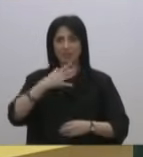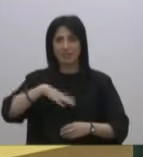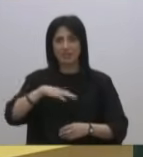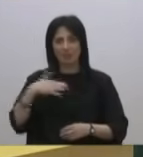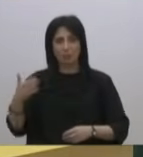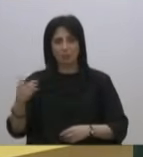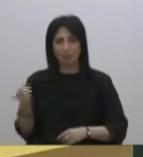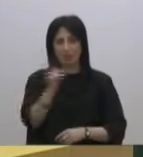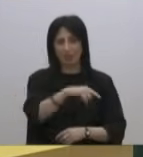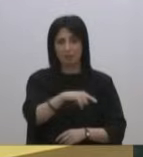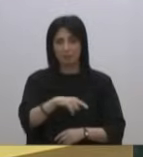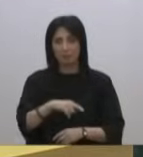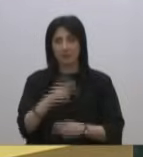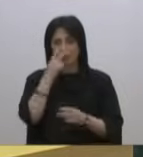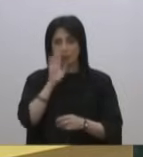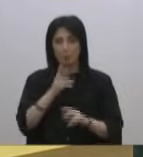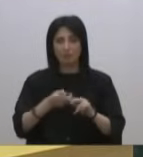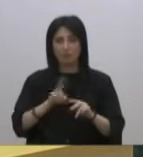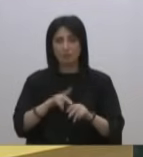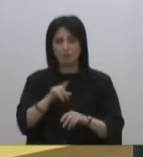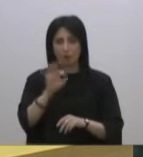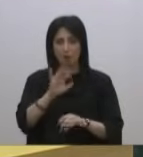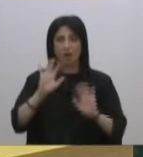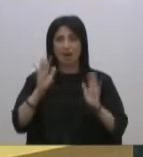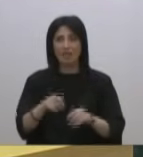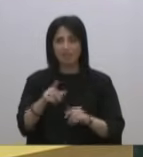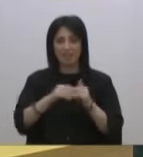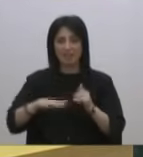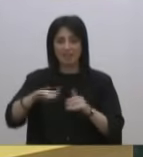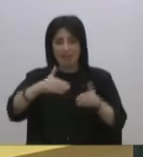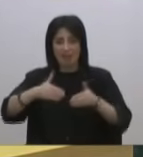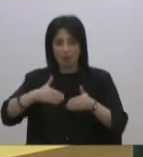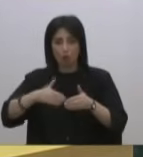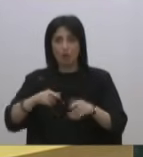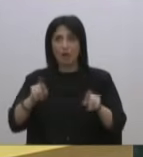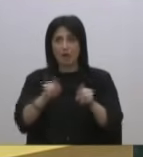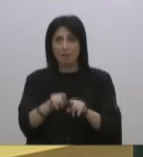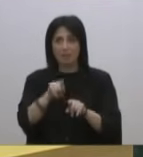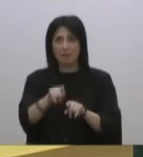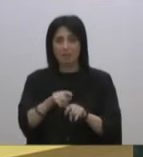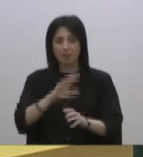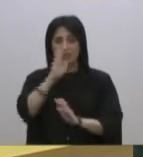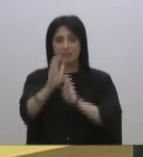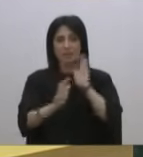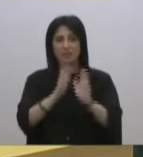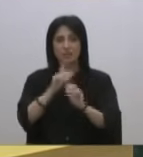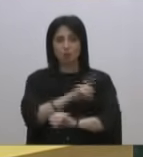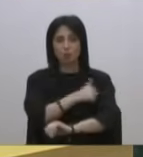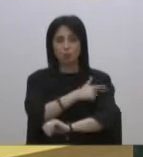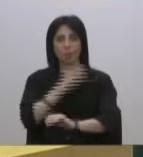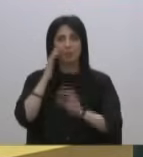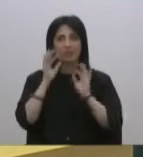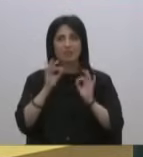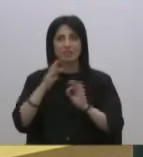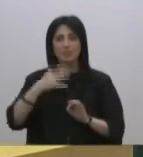საქართველოს მხრიდან. მიუხედავად იმისა, რომ აღნიშნული ხდებოდა მისი ტერიტორიის ფარგლებში და როგორც ასეთი საერთაშორისო ჰუმანიტარული